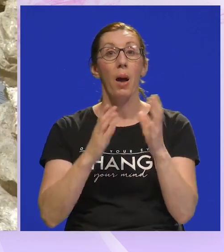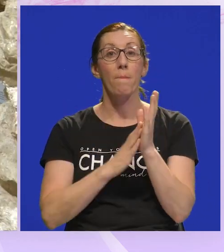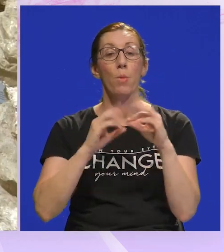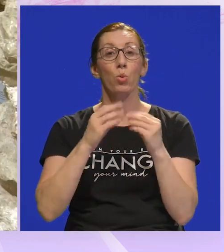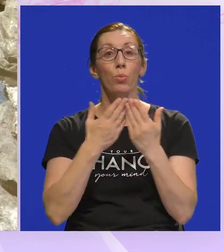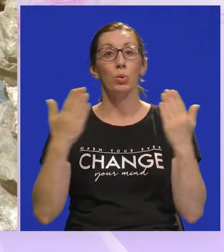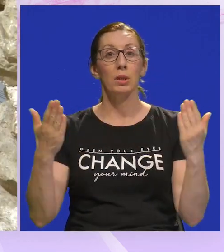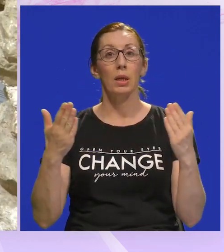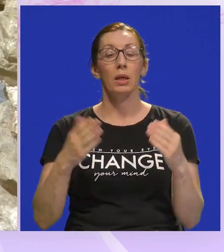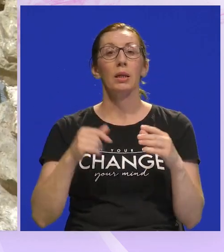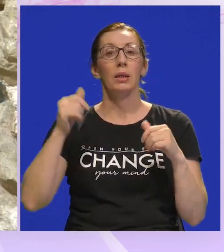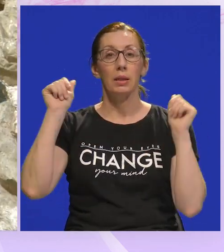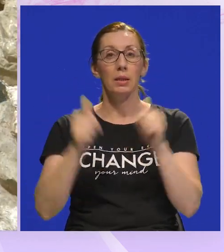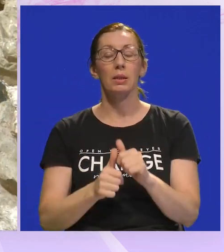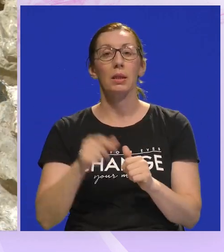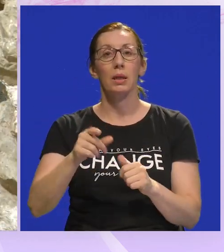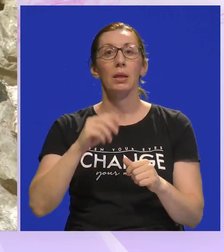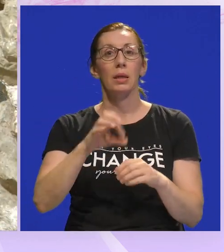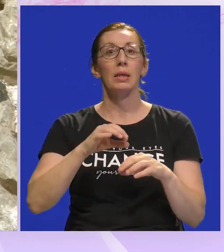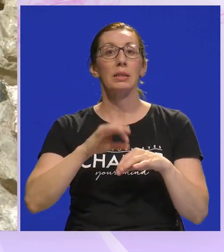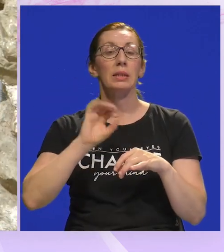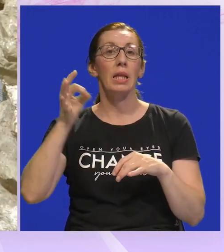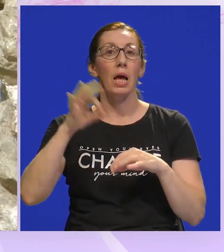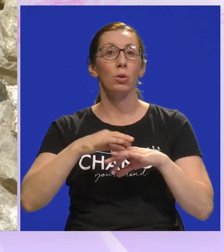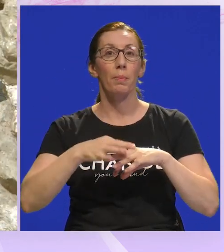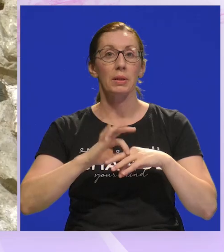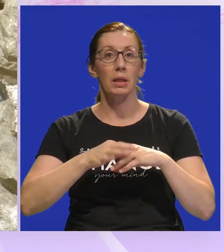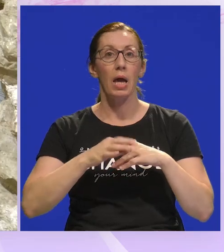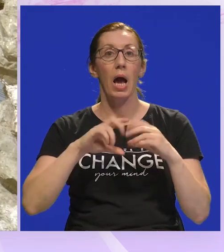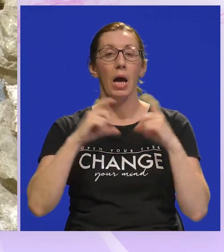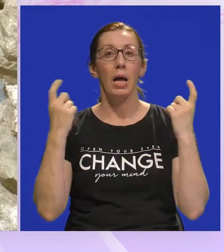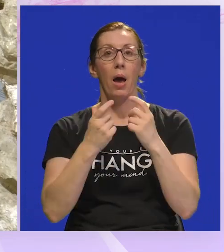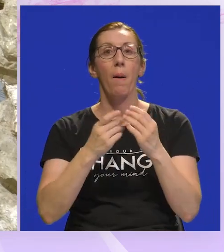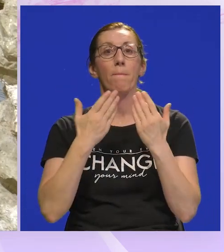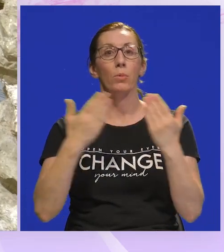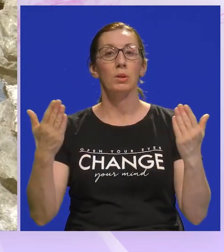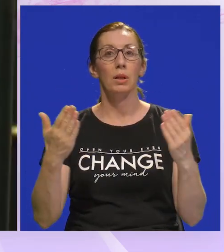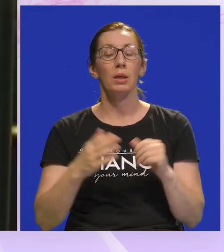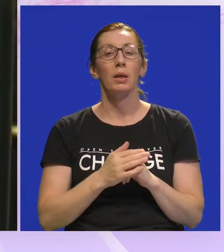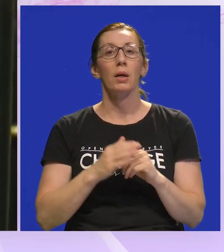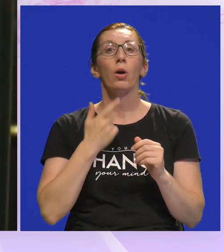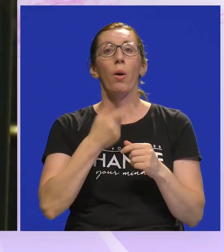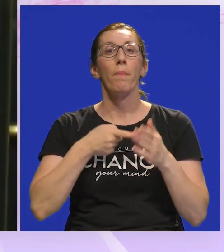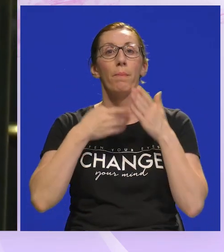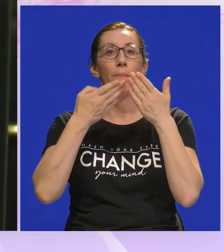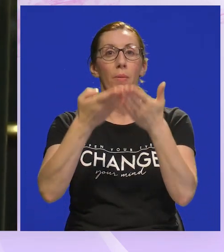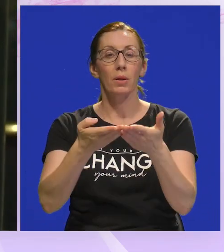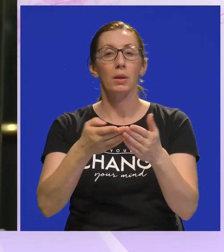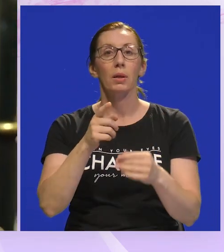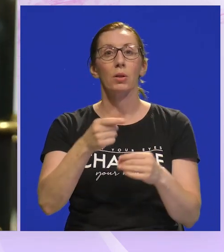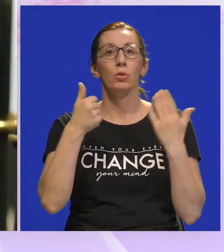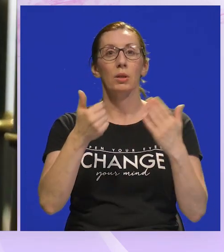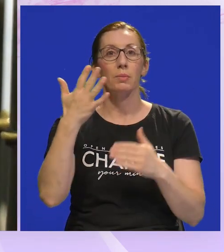Arheološki muzej Istre ugostio je izložbu Rimsko zlatno prstenje Zagrebačkog arheološkog muzeja, na kojoj je